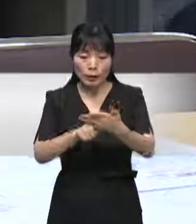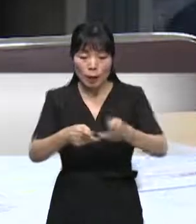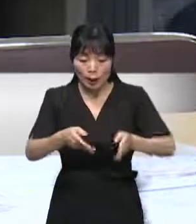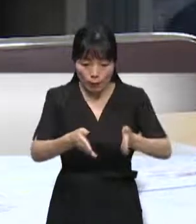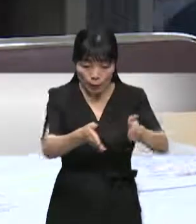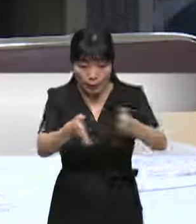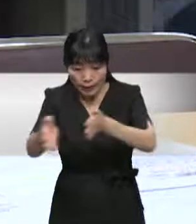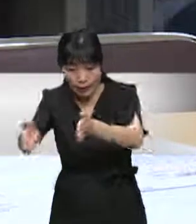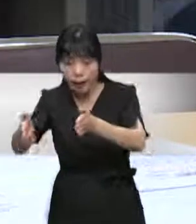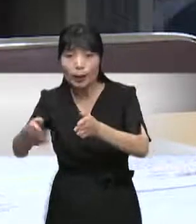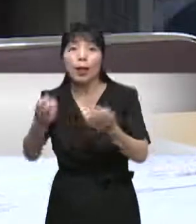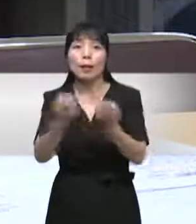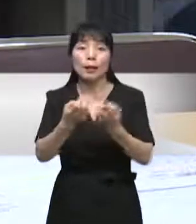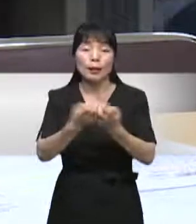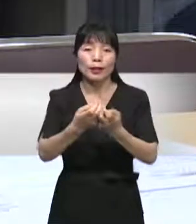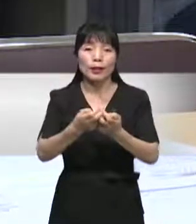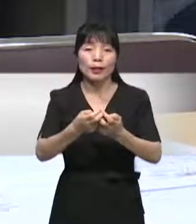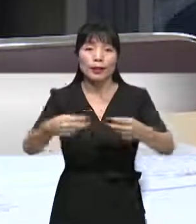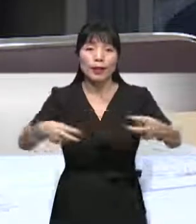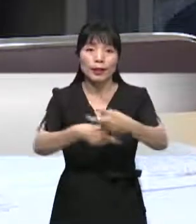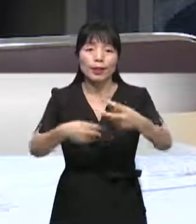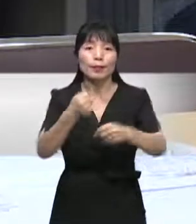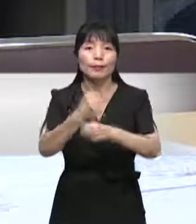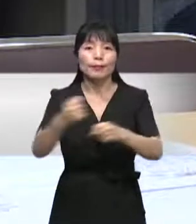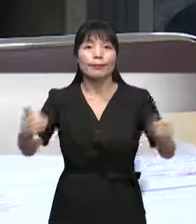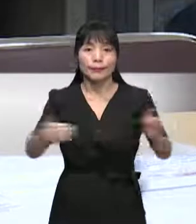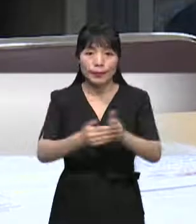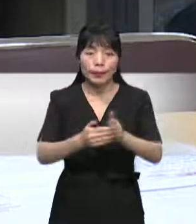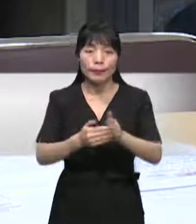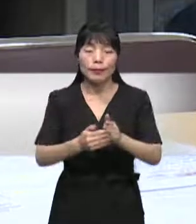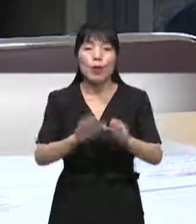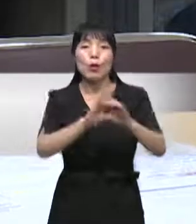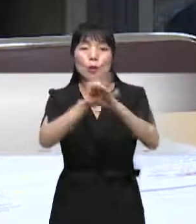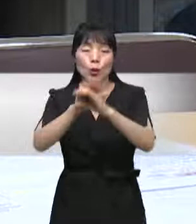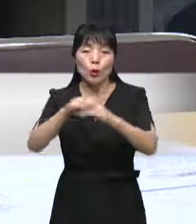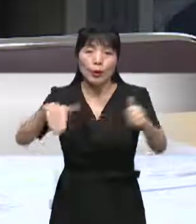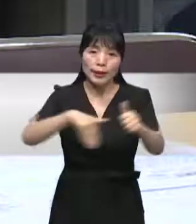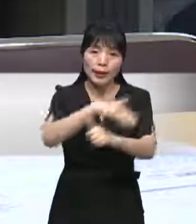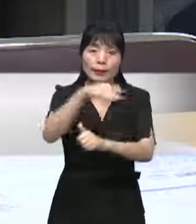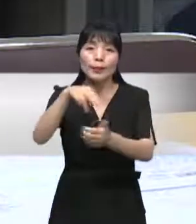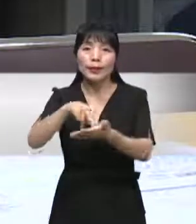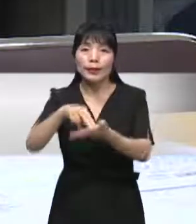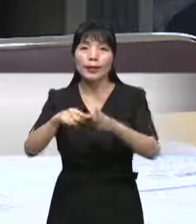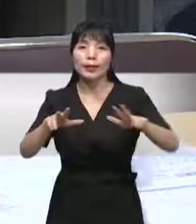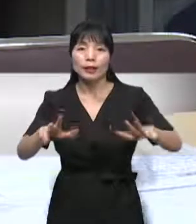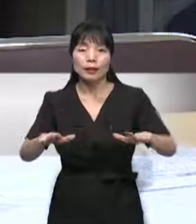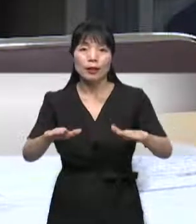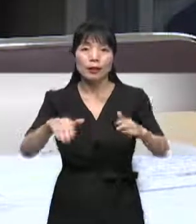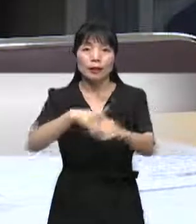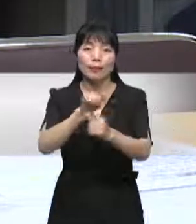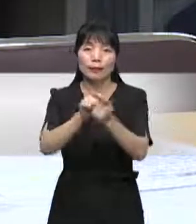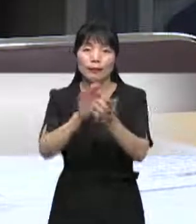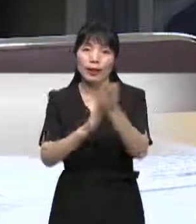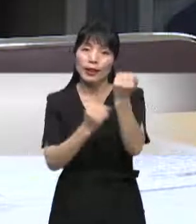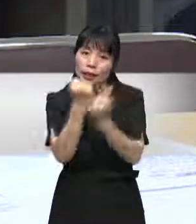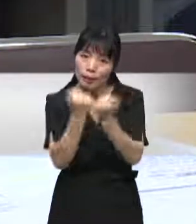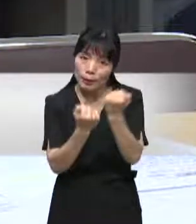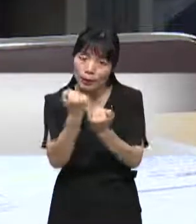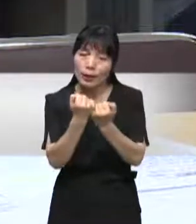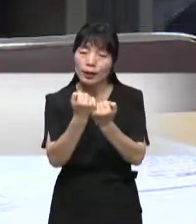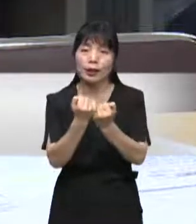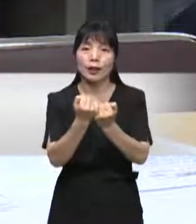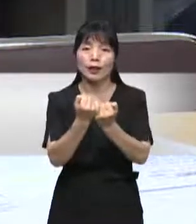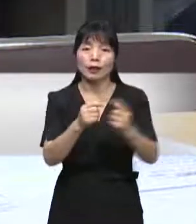위주로 노선을 설계했다. 우리가 이제 코로나 상황에서도 현장 설명회를 궁구를